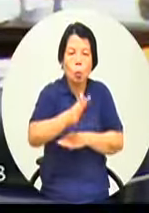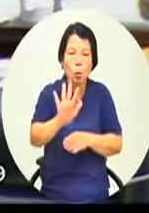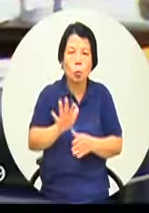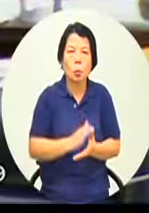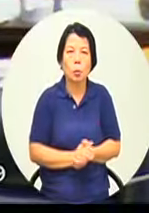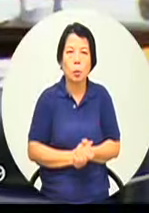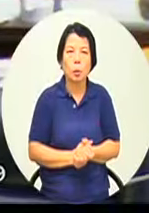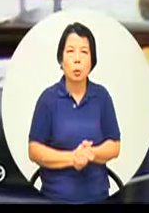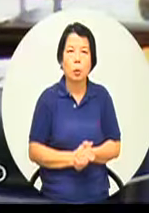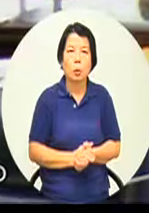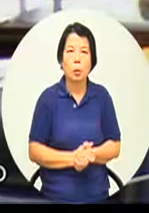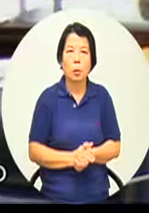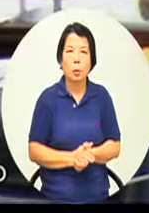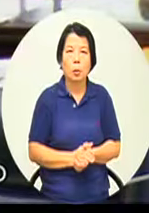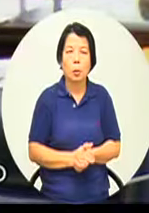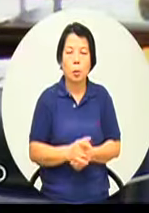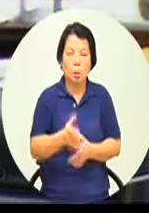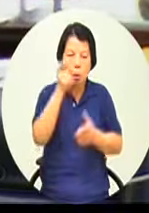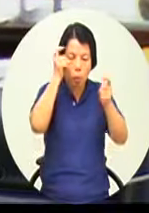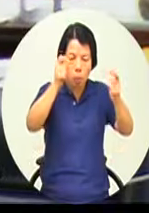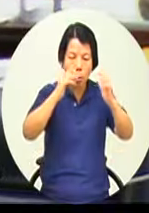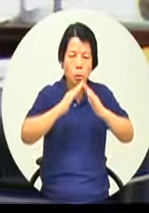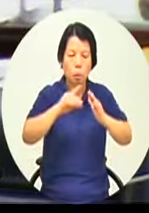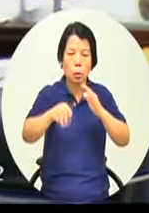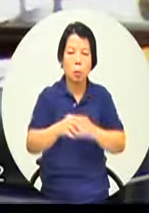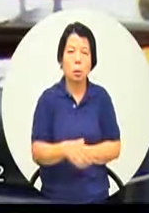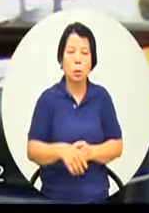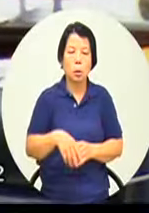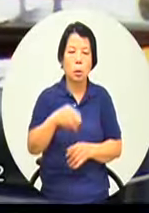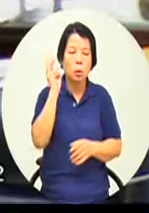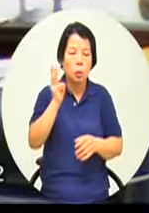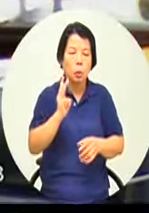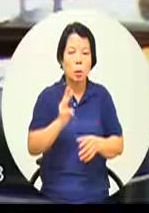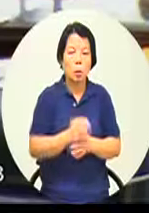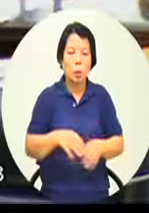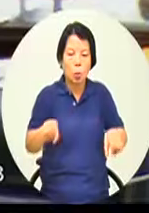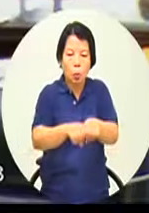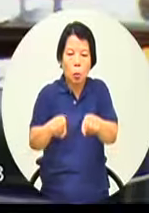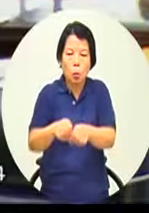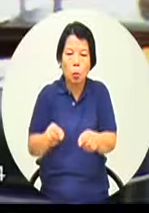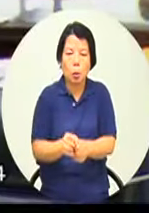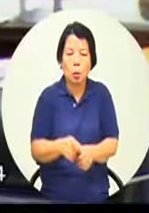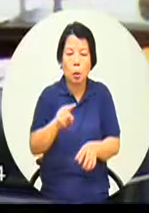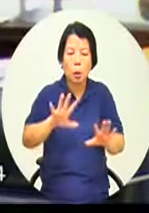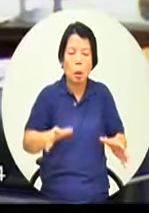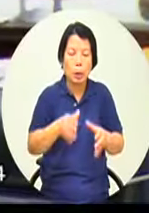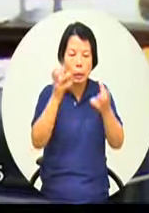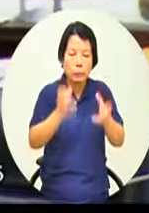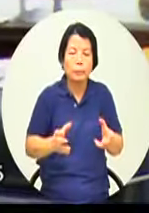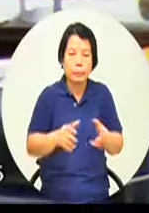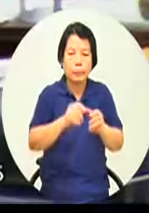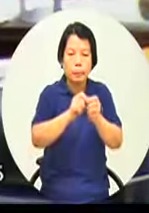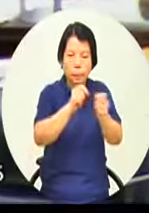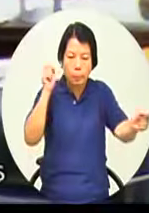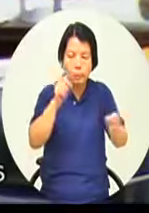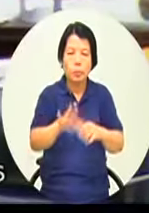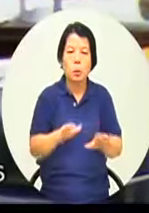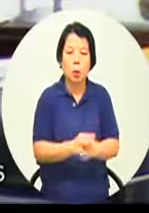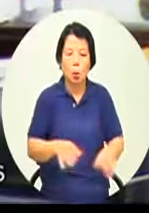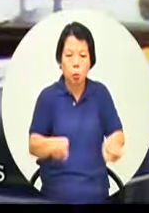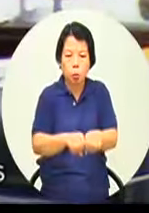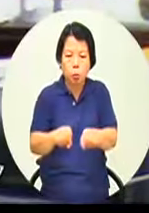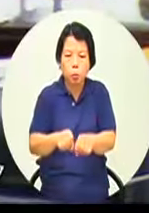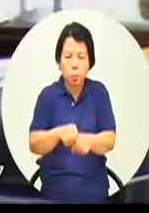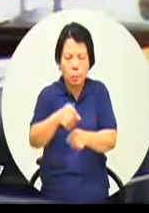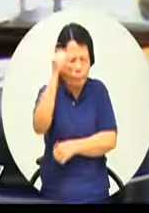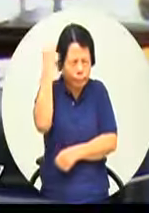什么？因为高雄市的自来水管，其实高雄市发展的蛮早的、哦，那所以自来水管当然布线的也早。